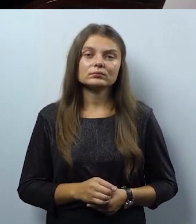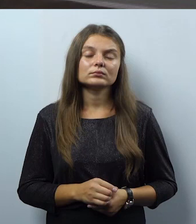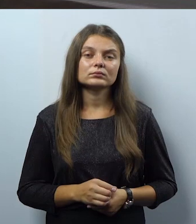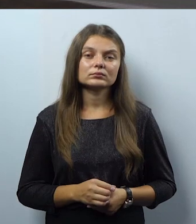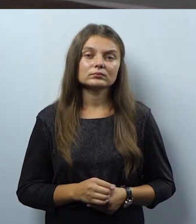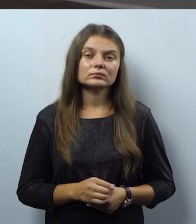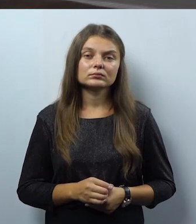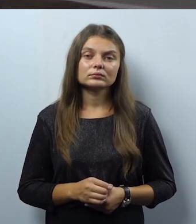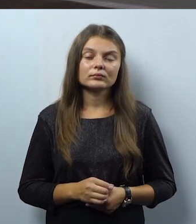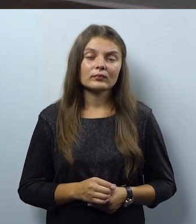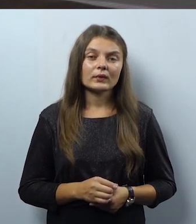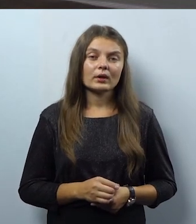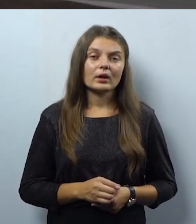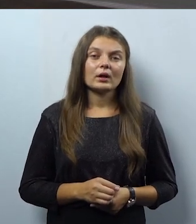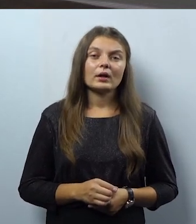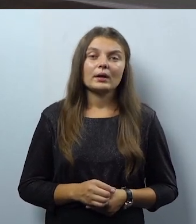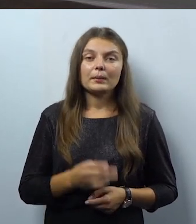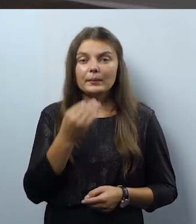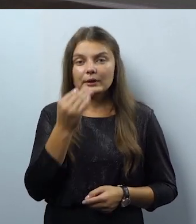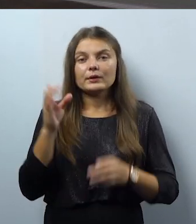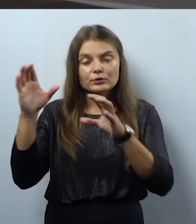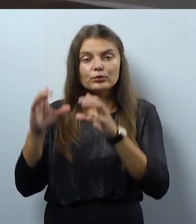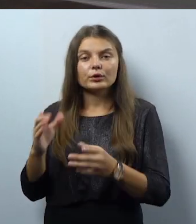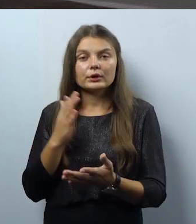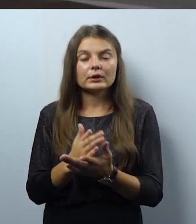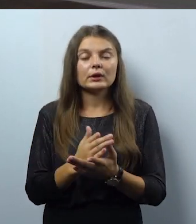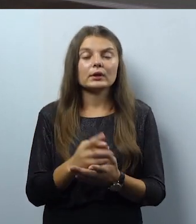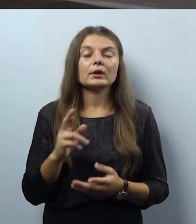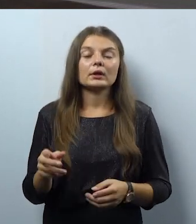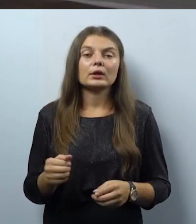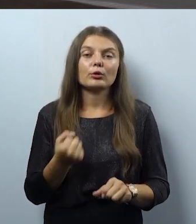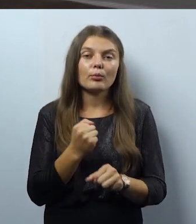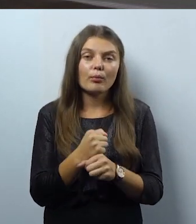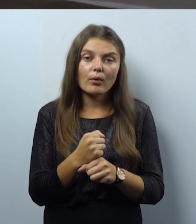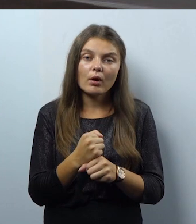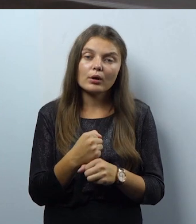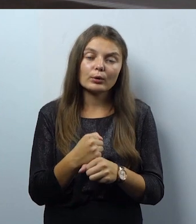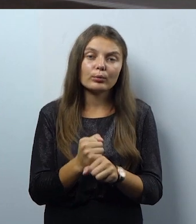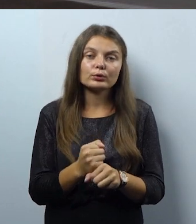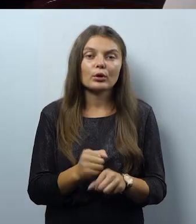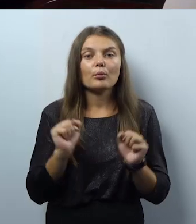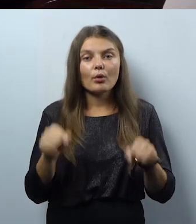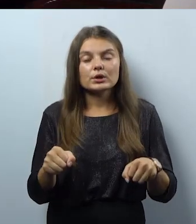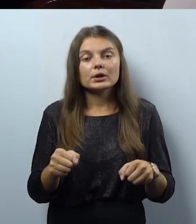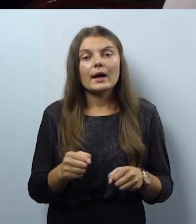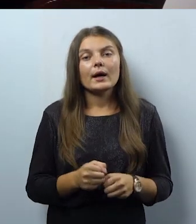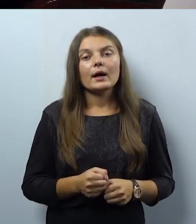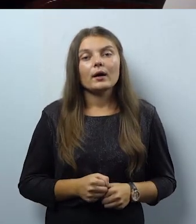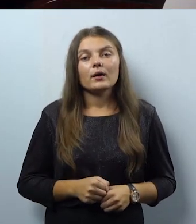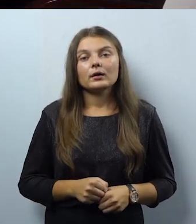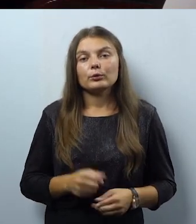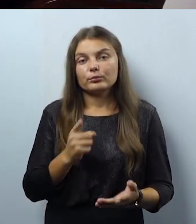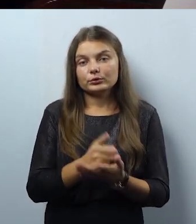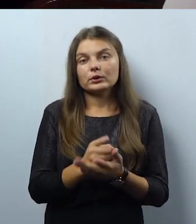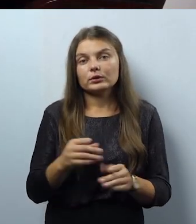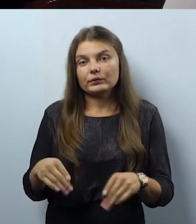є певний перелік робіт, які можна робити за екологічний податок, які не можна робити. Я вважаю, що гроші мають працювати екологічні на